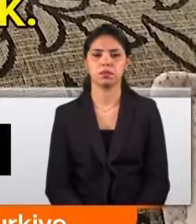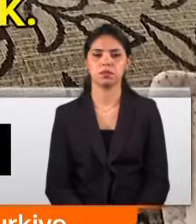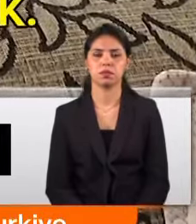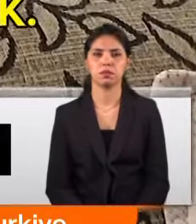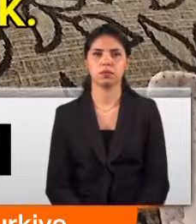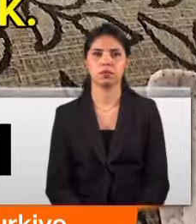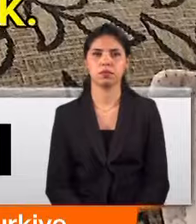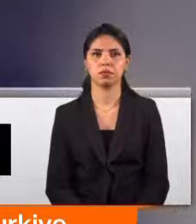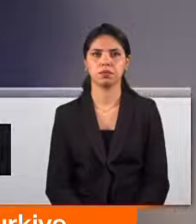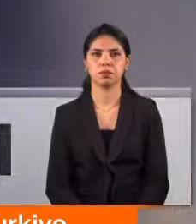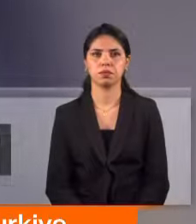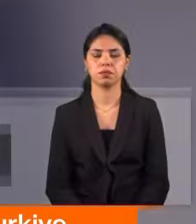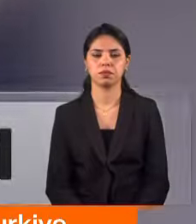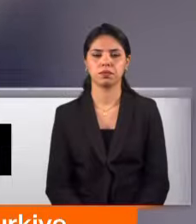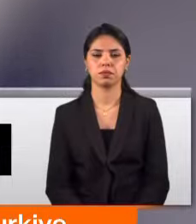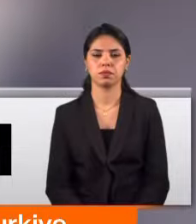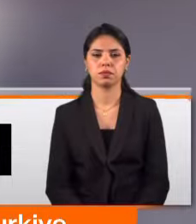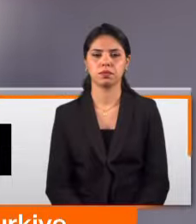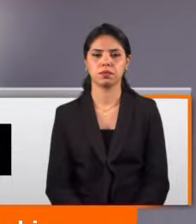sonunda gelip teslim olacak.